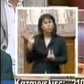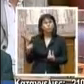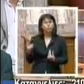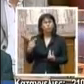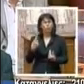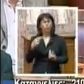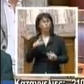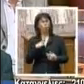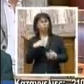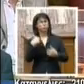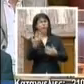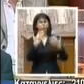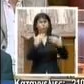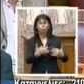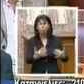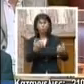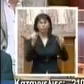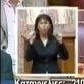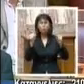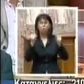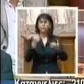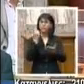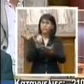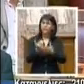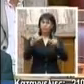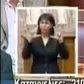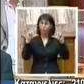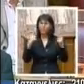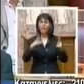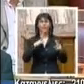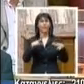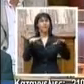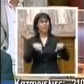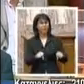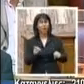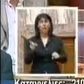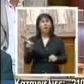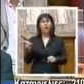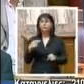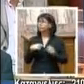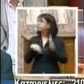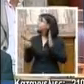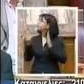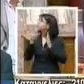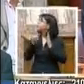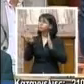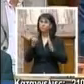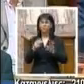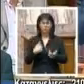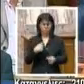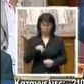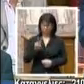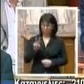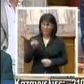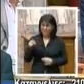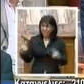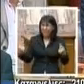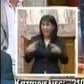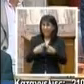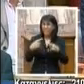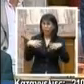στους δρόμους και ζητά δημοκρατία και λαϊκή κυριαρχία, και εσείς κάνετε ότι δεν καταλαβαίνετε, όχι αντιεξουσιαστής